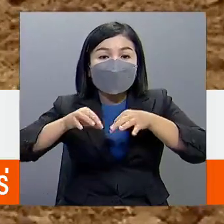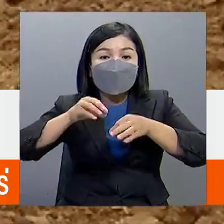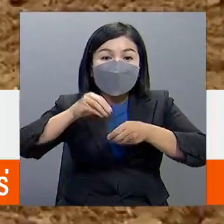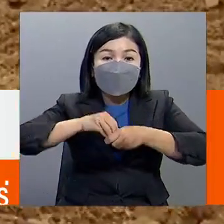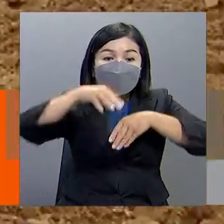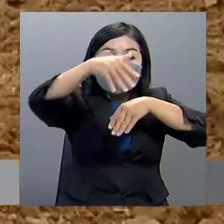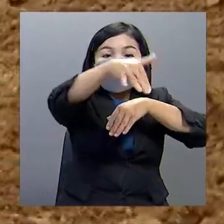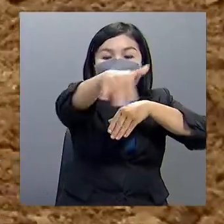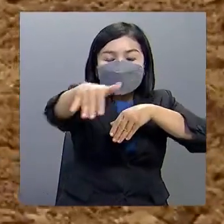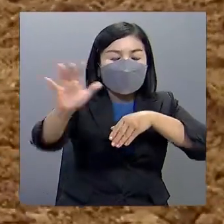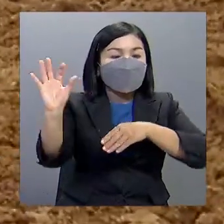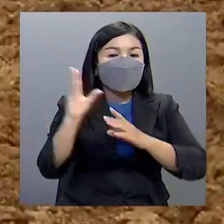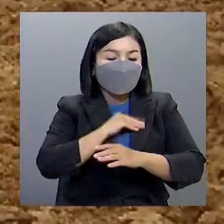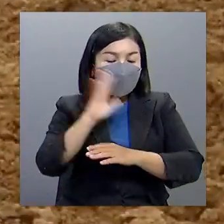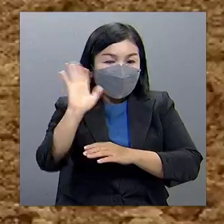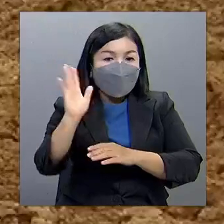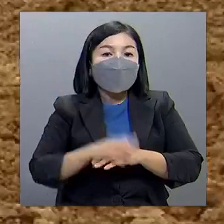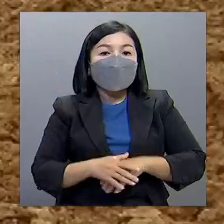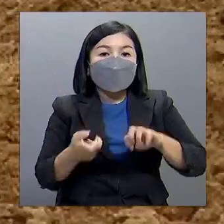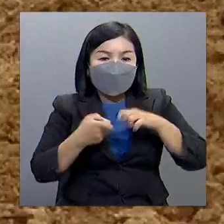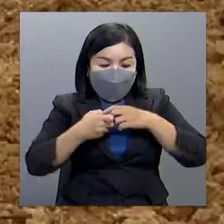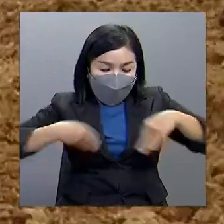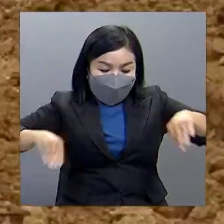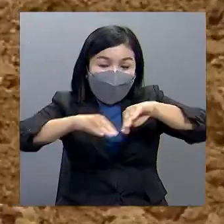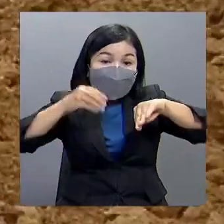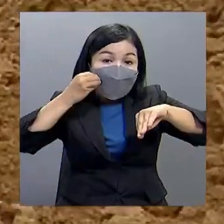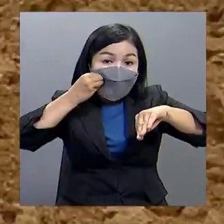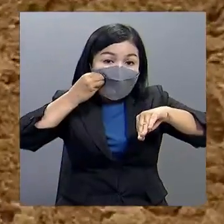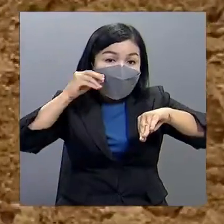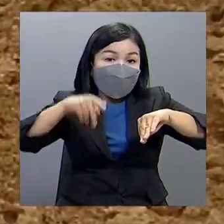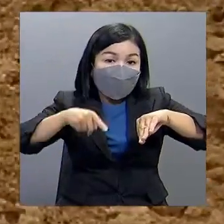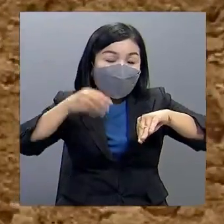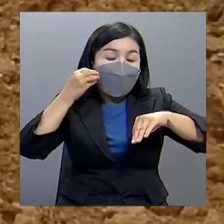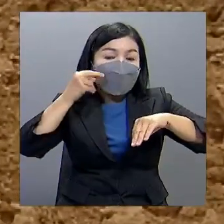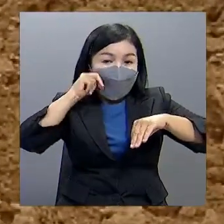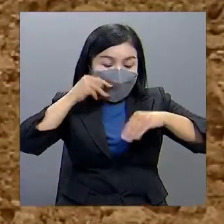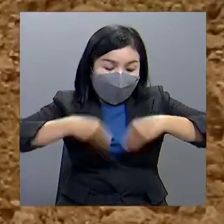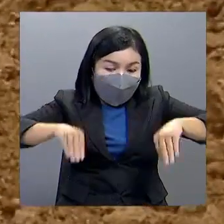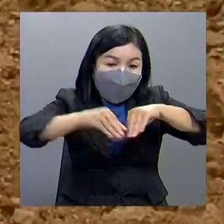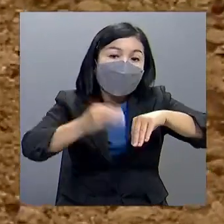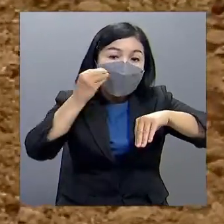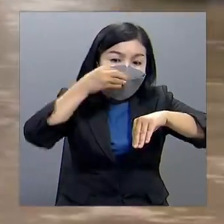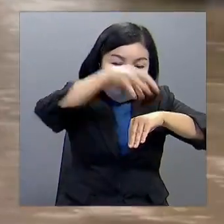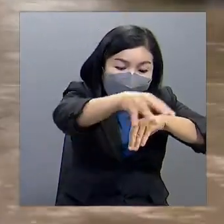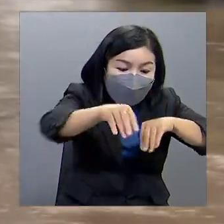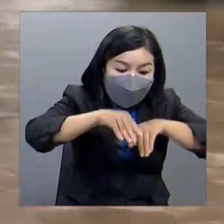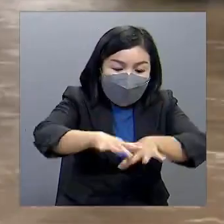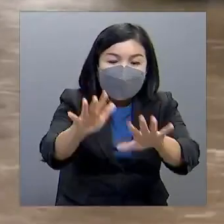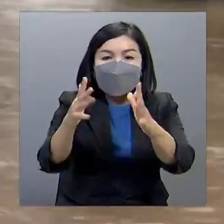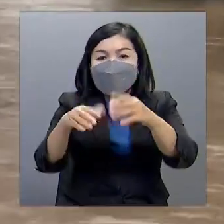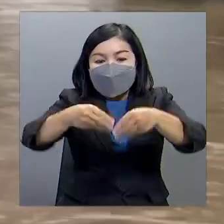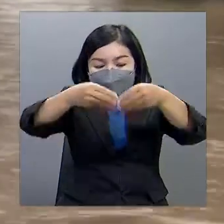แนวแต่ร้าวไม่มีไม่มีอ่าพฤติกรรมที่จะ failหรือจะพังใดๆทั้งสิ้นครับ